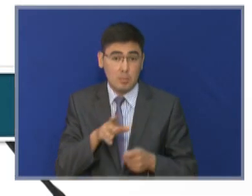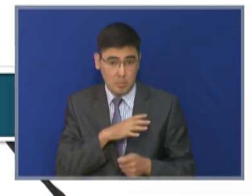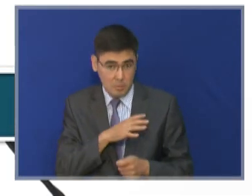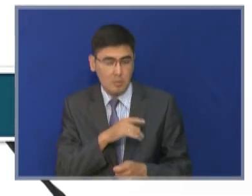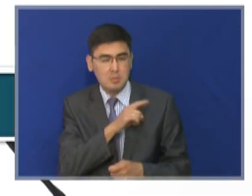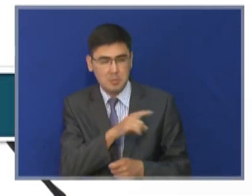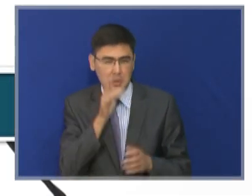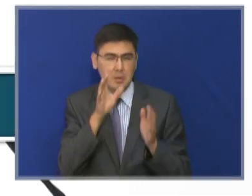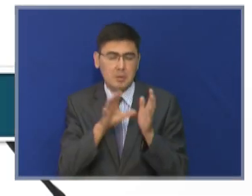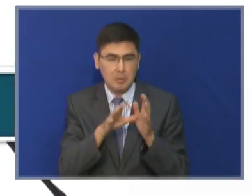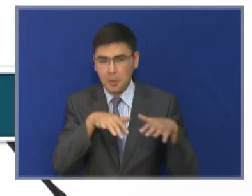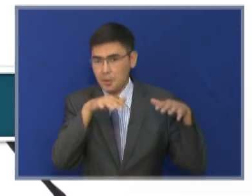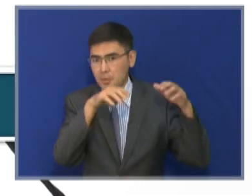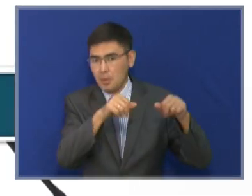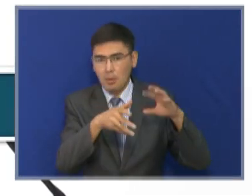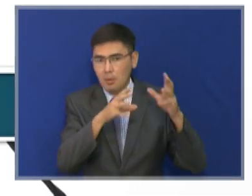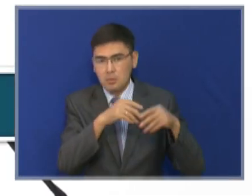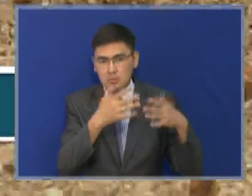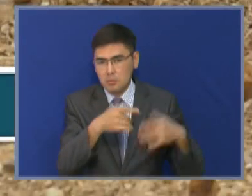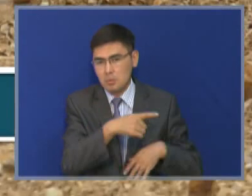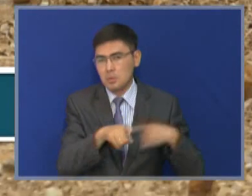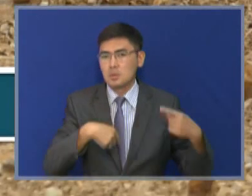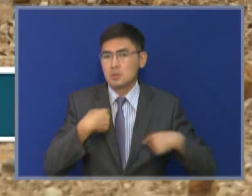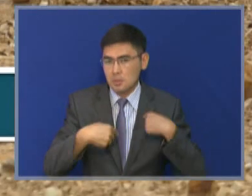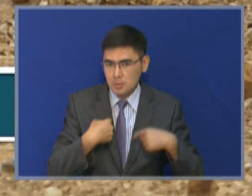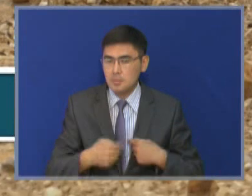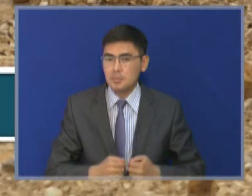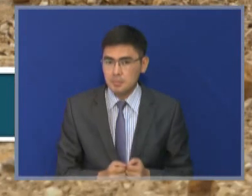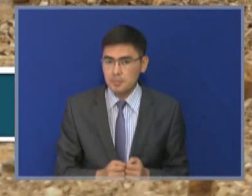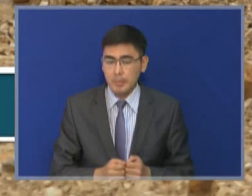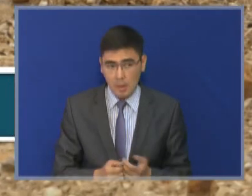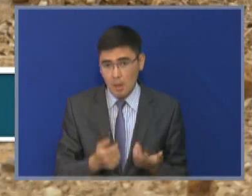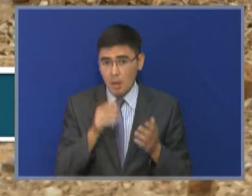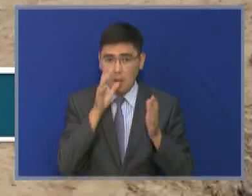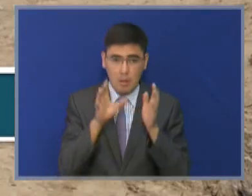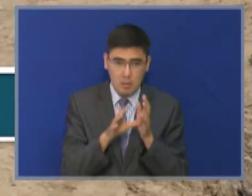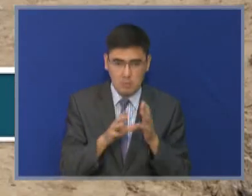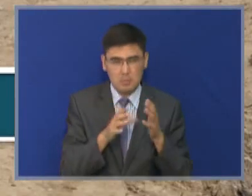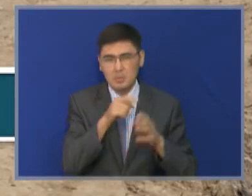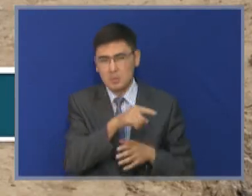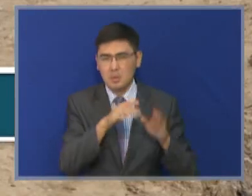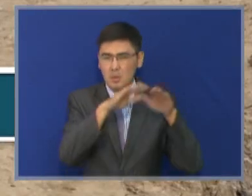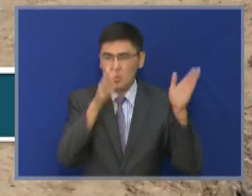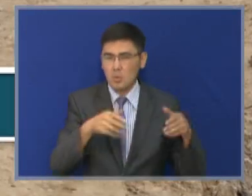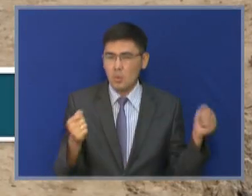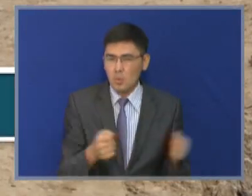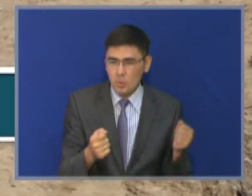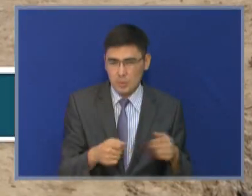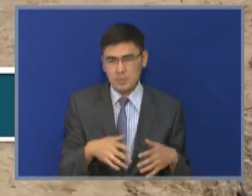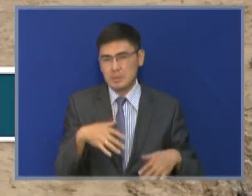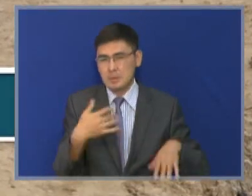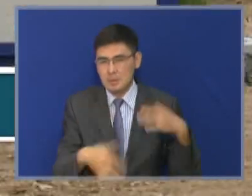екен. Кент тұрғындары тұрмыстық техникаларды сатып алудан қалған. Себебі тоқ кернеуінің артуынан тоңазытқыштары, қысқа толқынды пеш